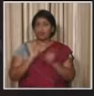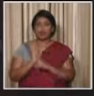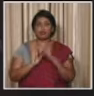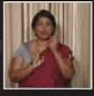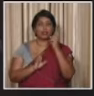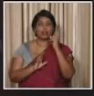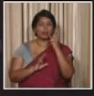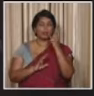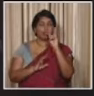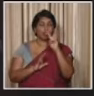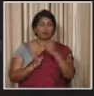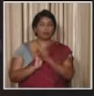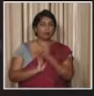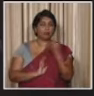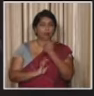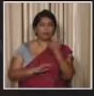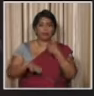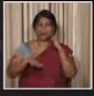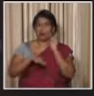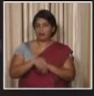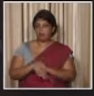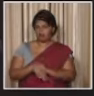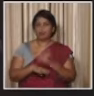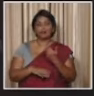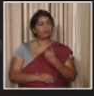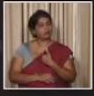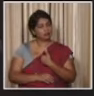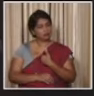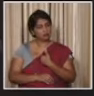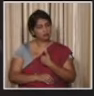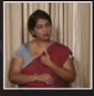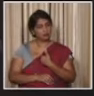ඩිලීට් කරලා දැන් අද ඔප් වෙලා තියෙනවා. එතකොට මමම